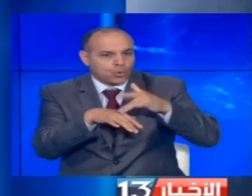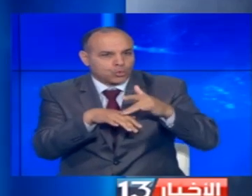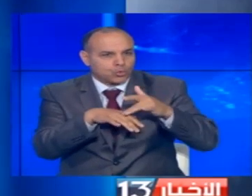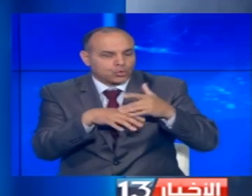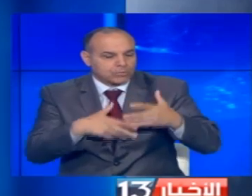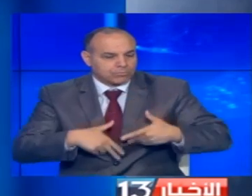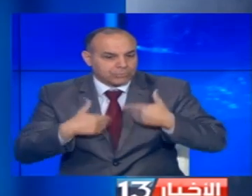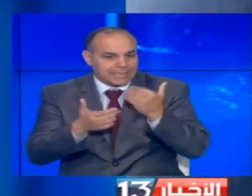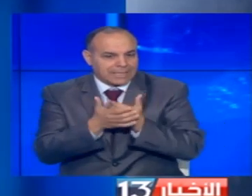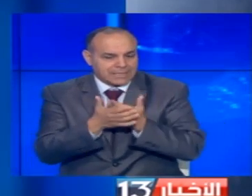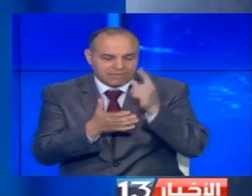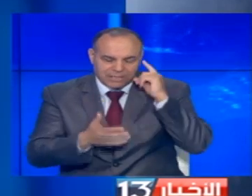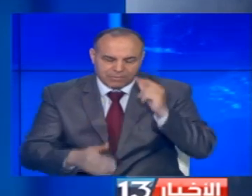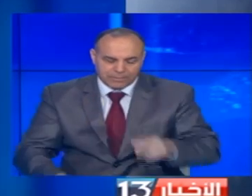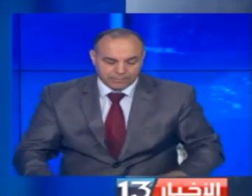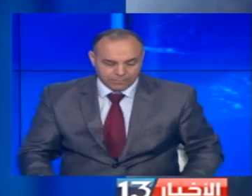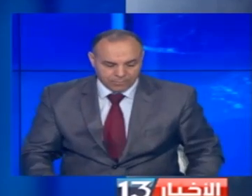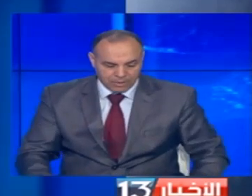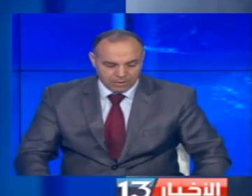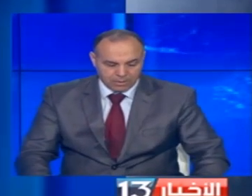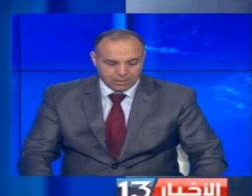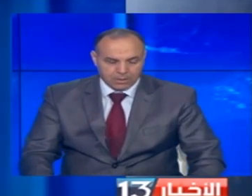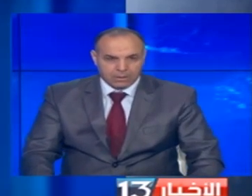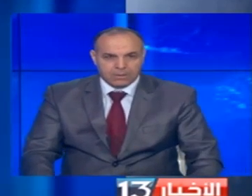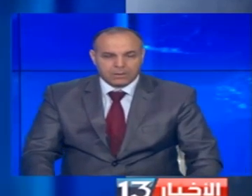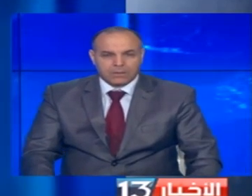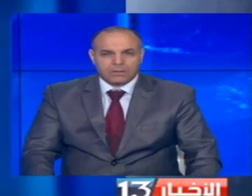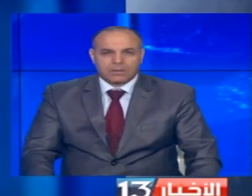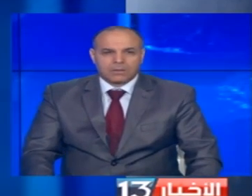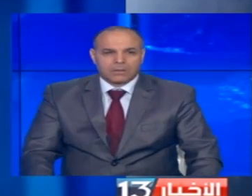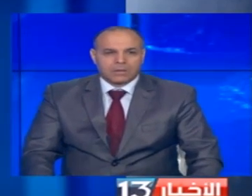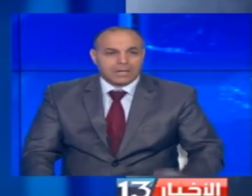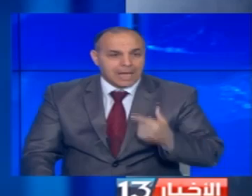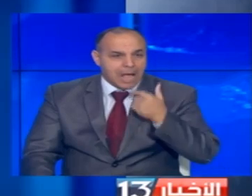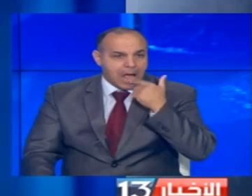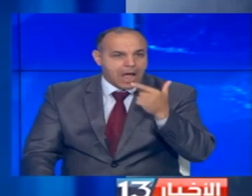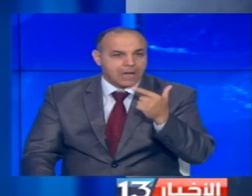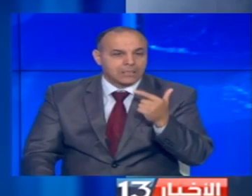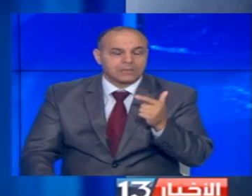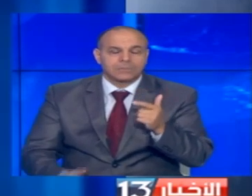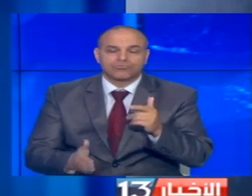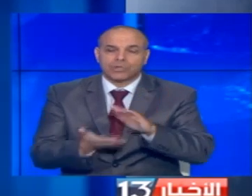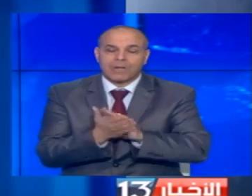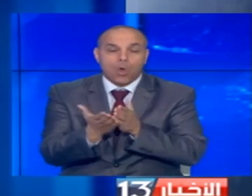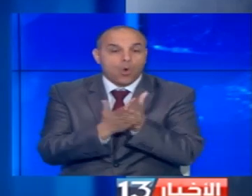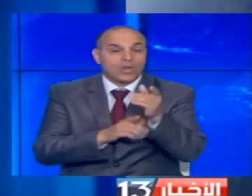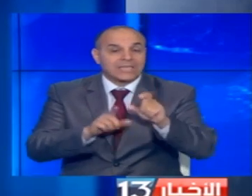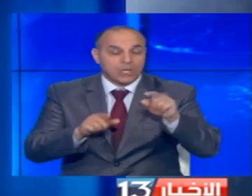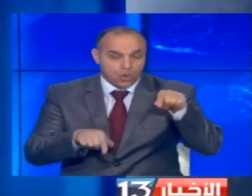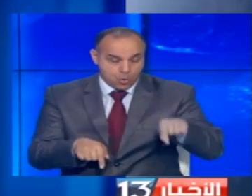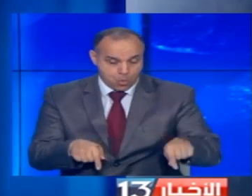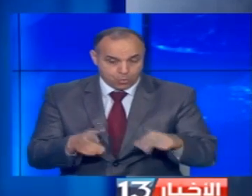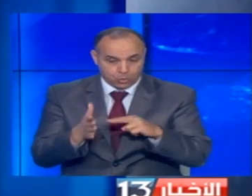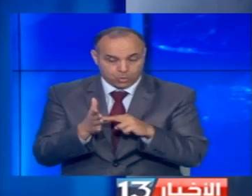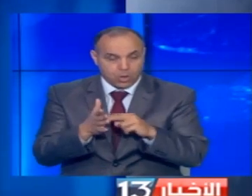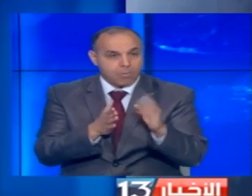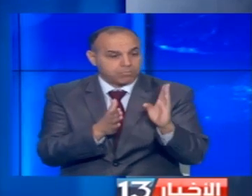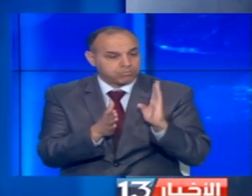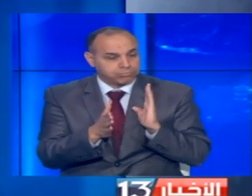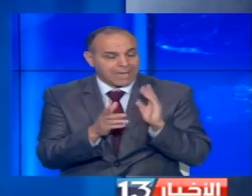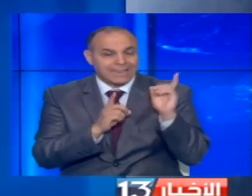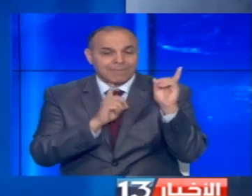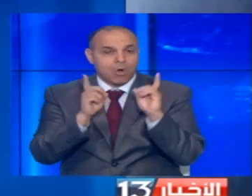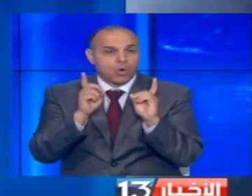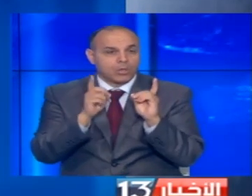انتعاش الاقتصاد الليبي اعلن المرصد السوري لحقوق الانسان اليوم ان قوات سوريا